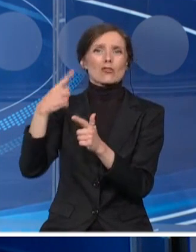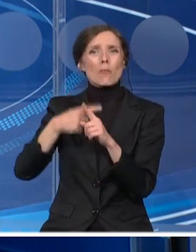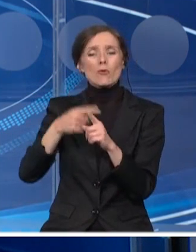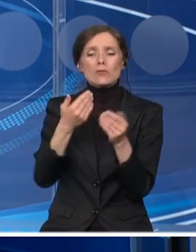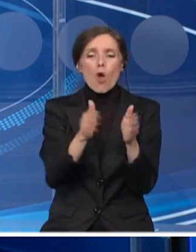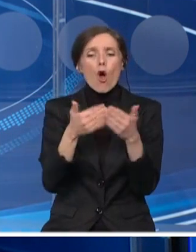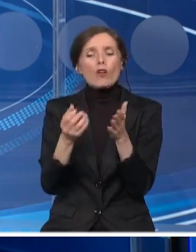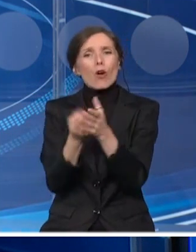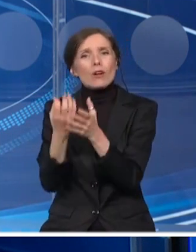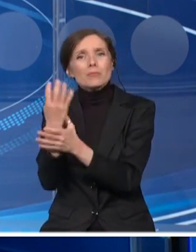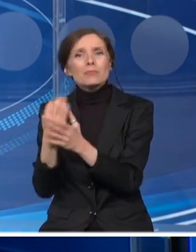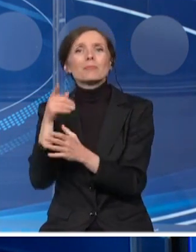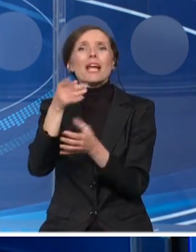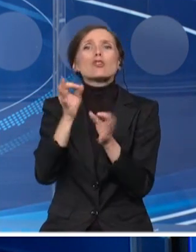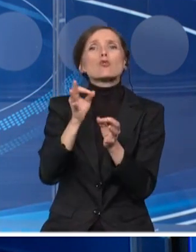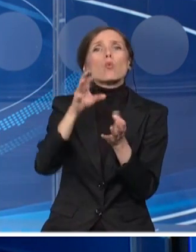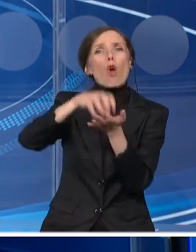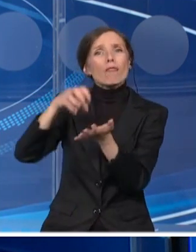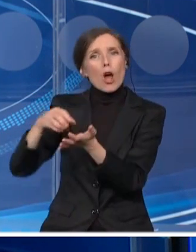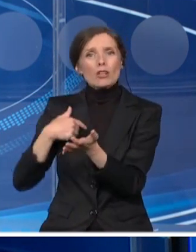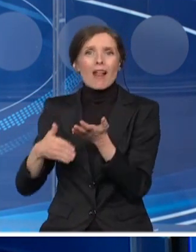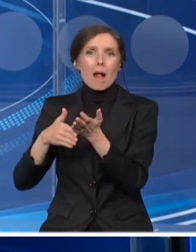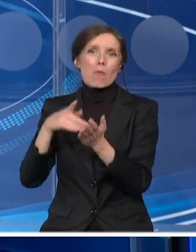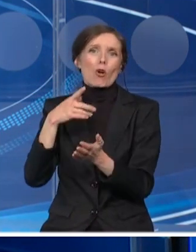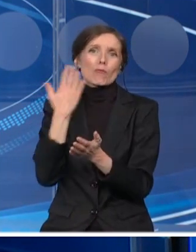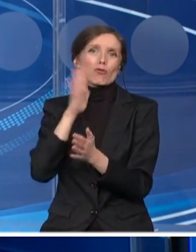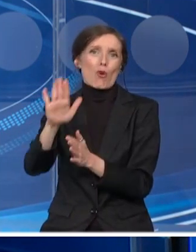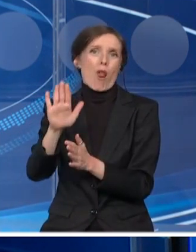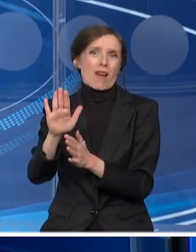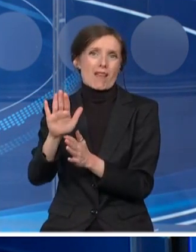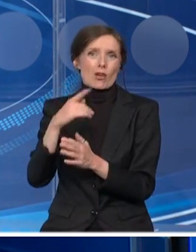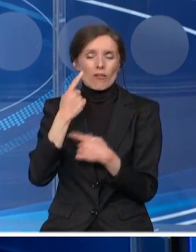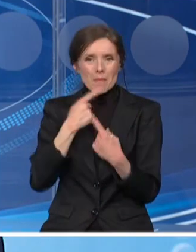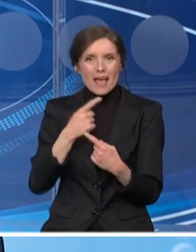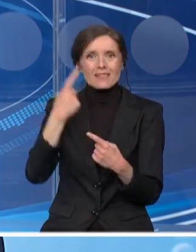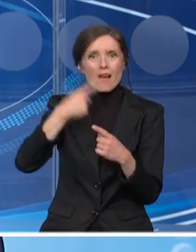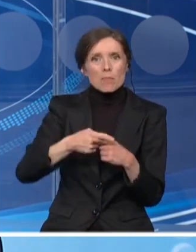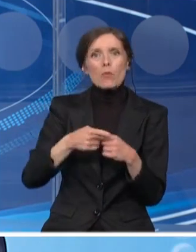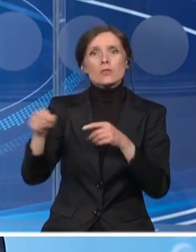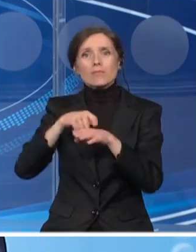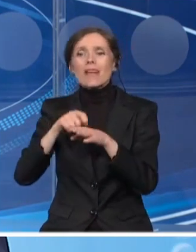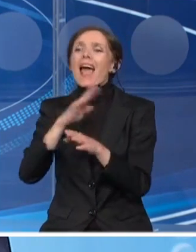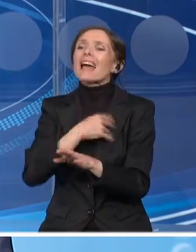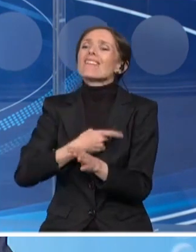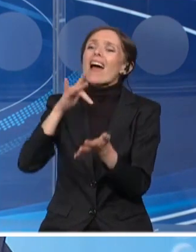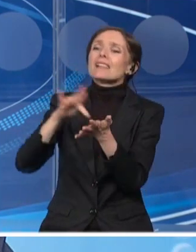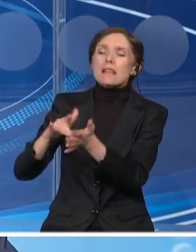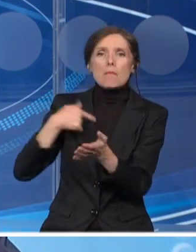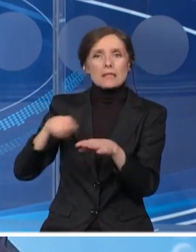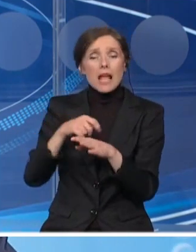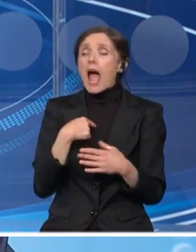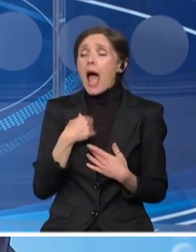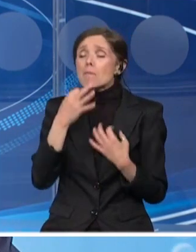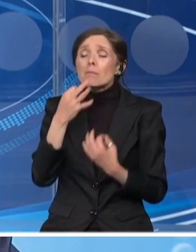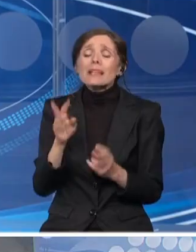da bismo isto to pomogli. Pogledajte koja su ulaganja u infrastrukturu u hrvatskim mestima. Kako će se rešavati, ministre, ova situacija? Hoćete li razgovarati